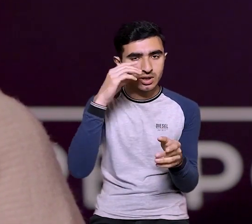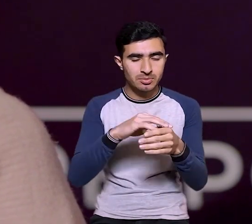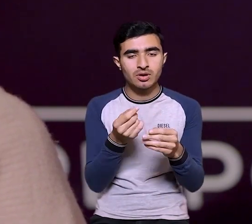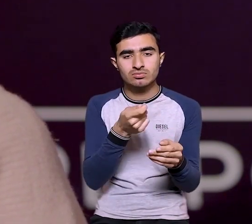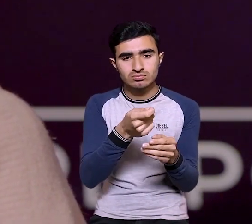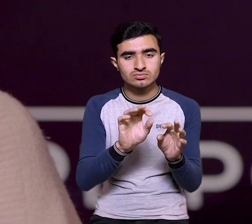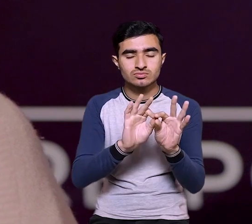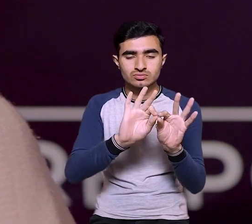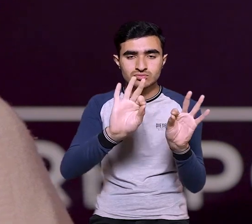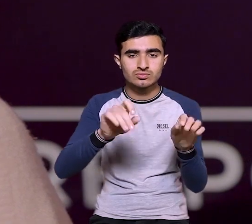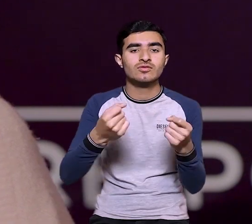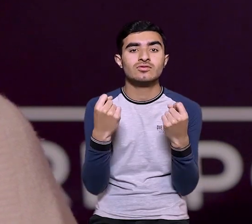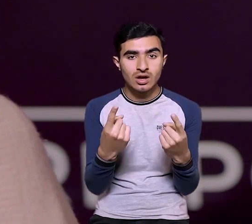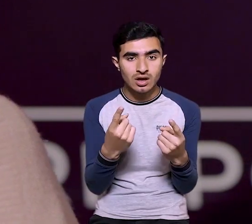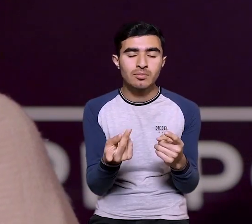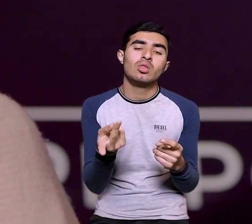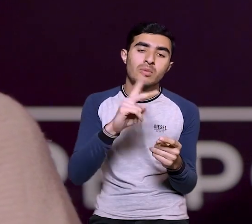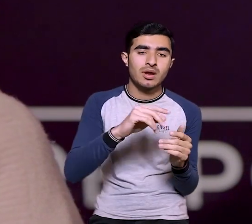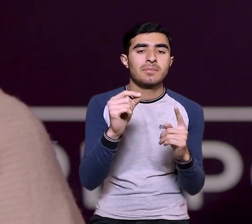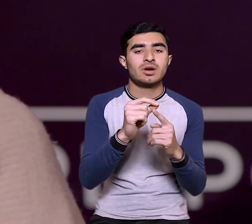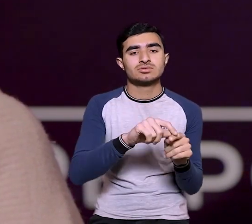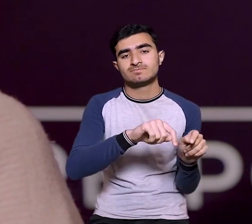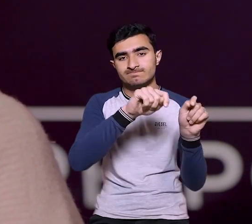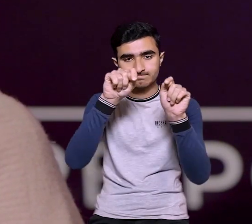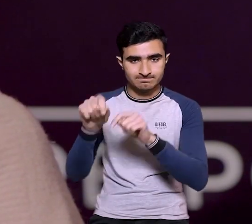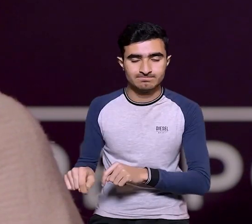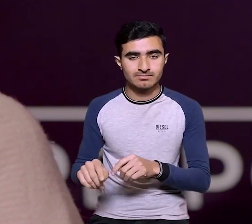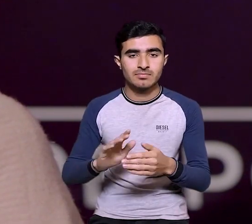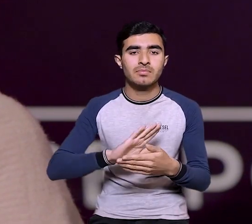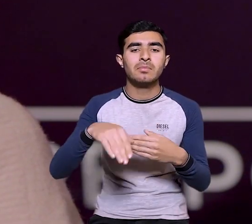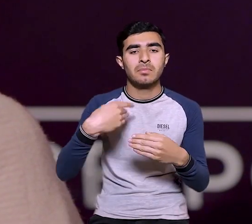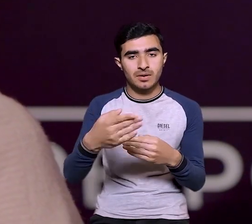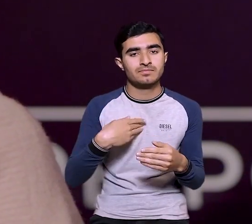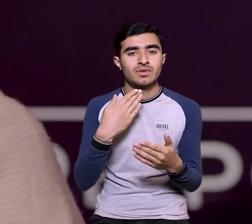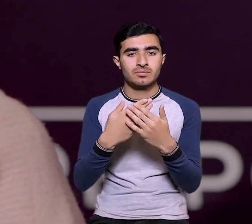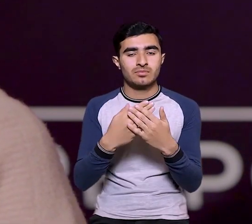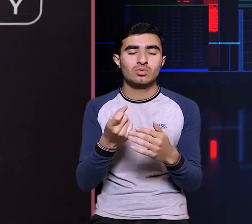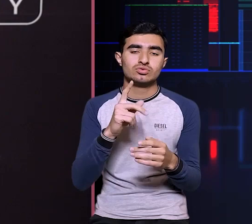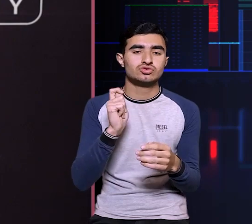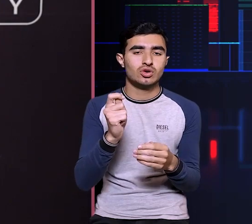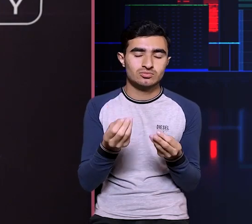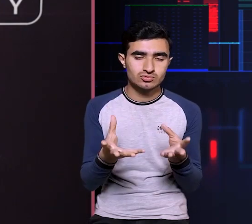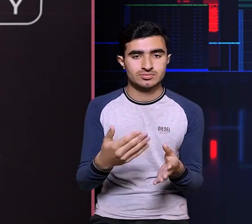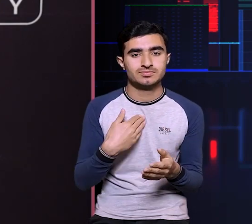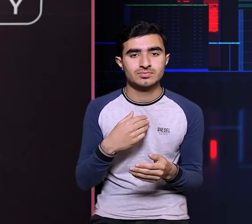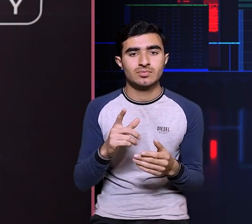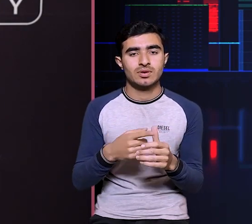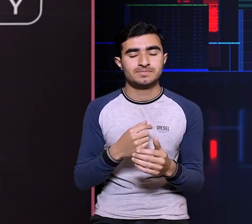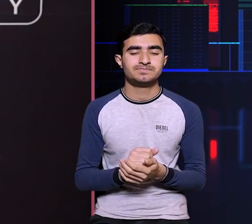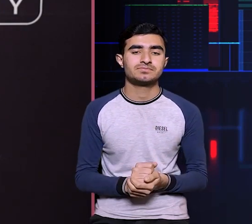ठीक हुए, then I came back to Pakistan and started my further house job and to complete my